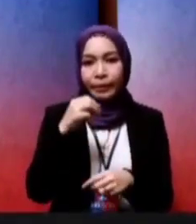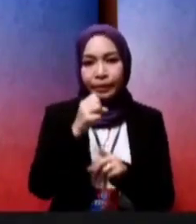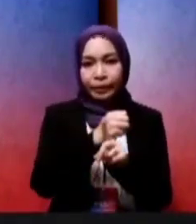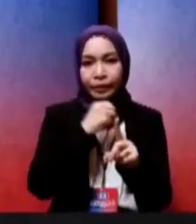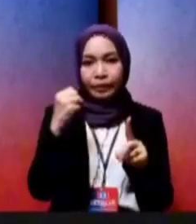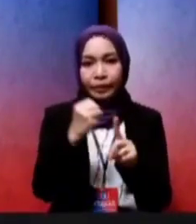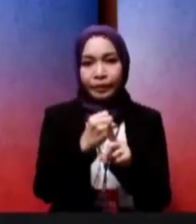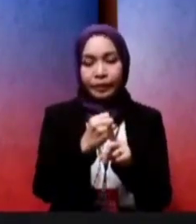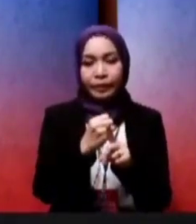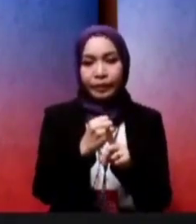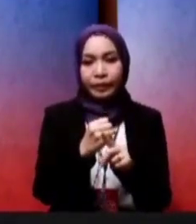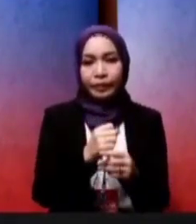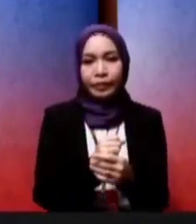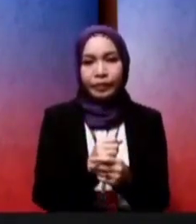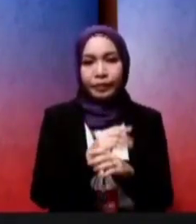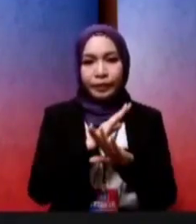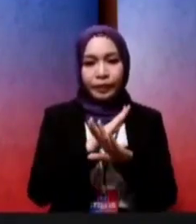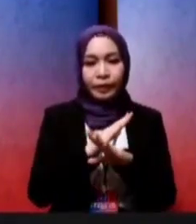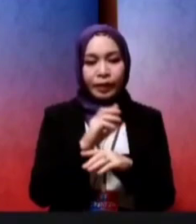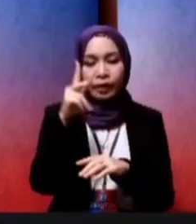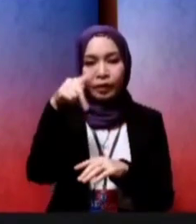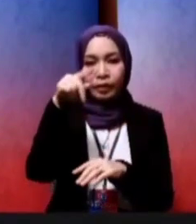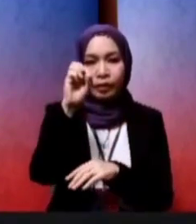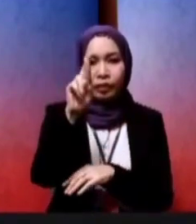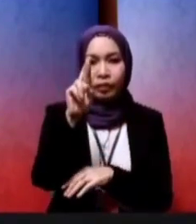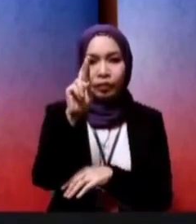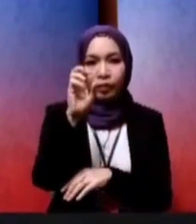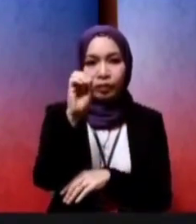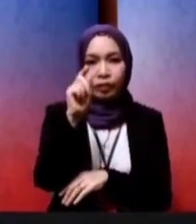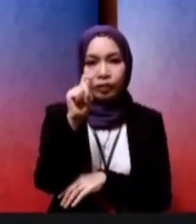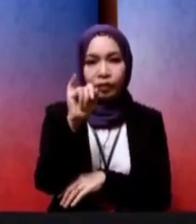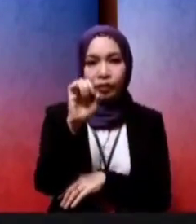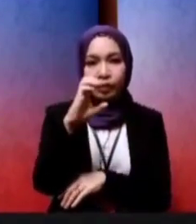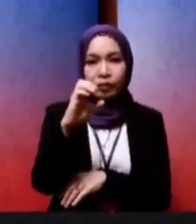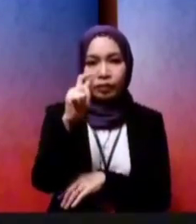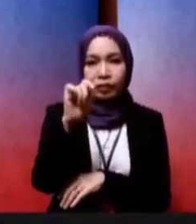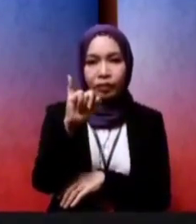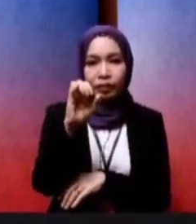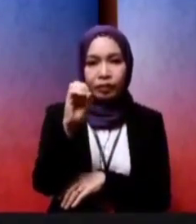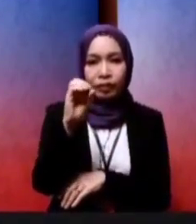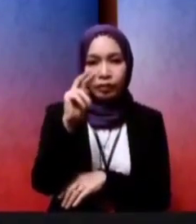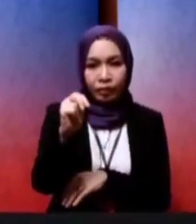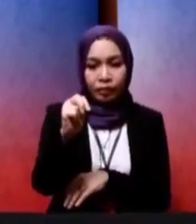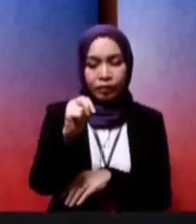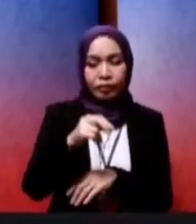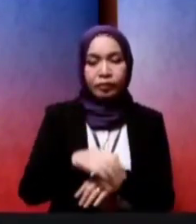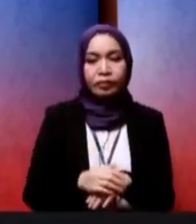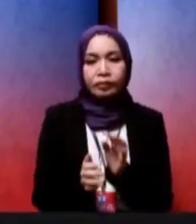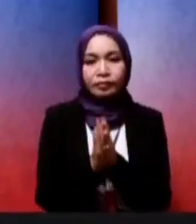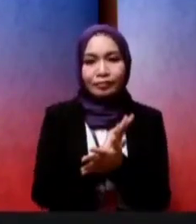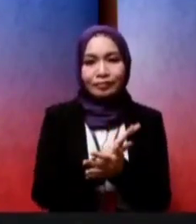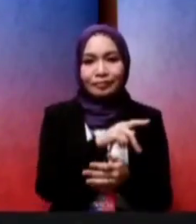beton diserah kepada Presiden Parti harap presiden meneruskan misi berat ini ya untuk